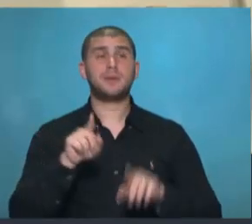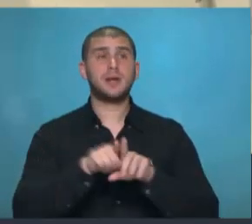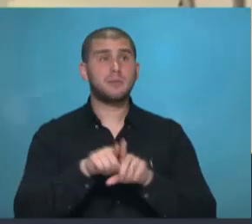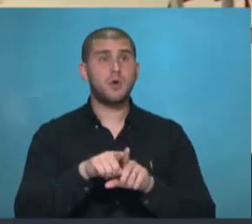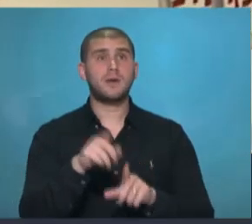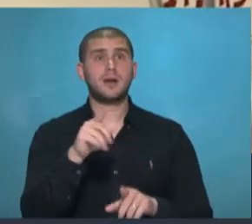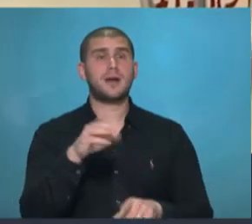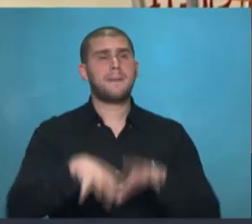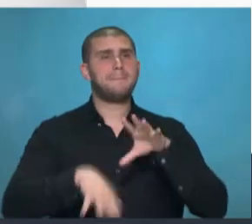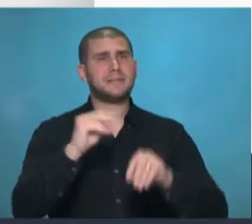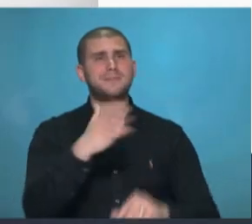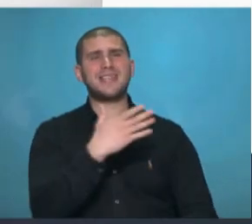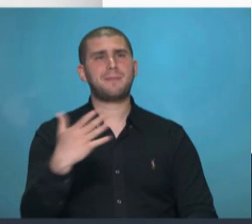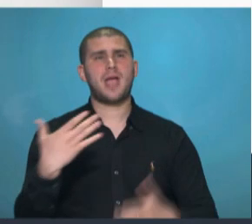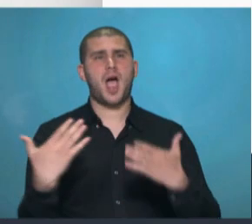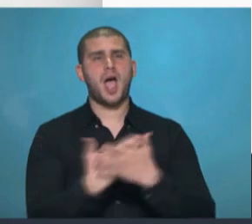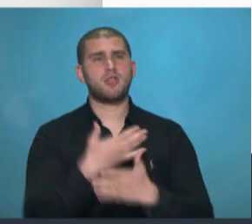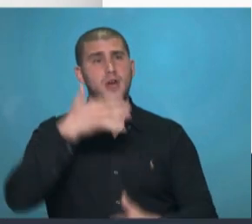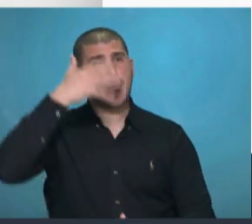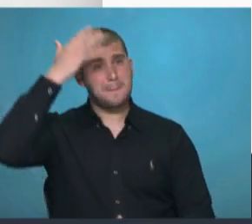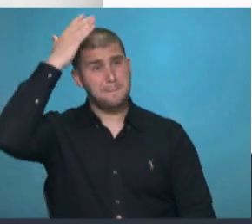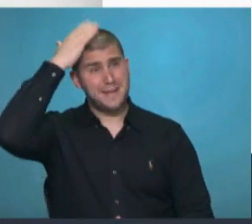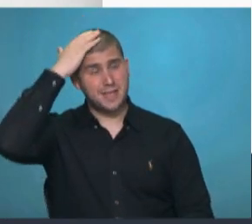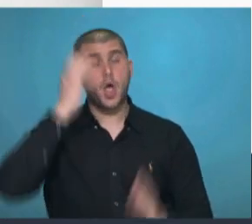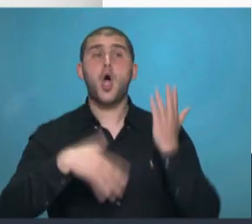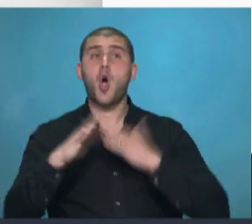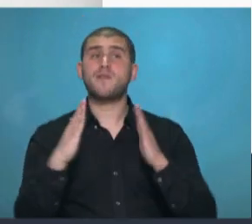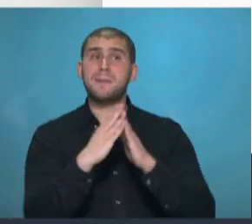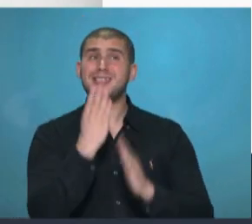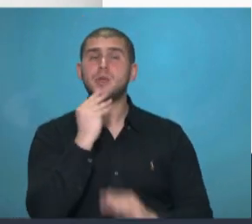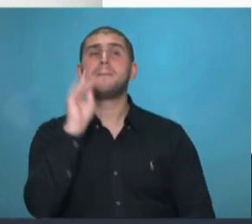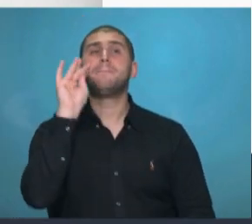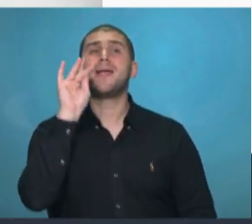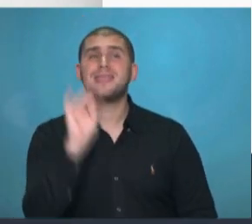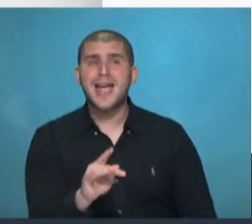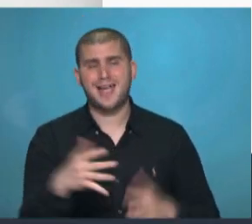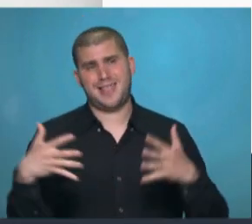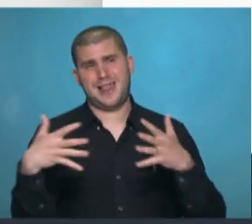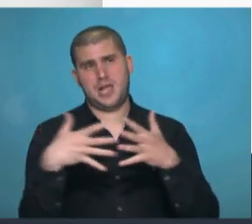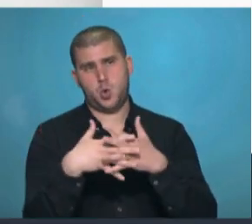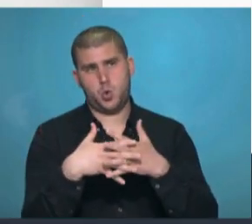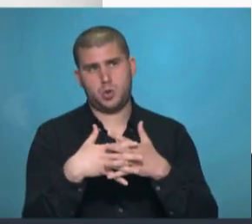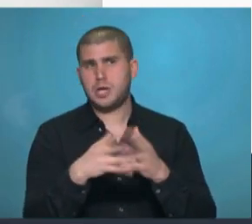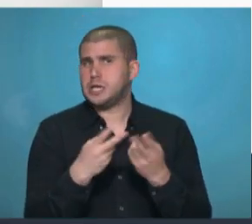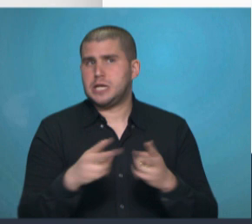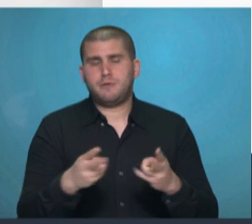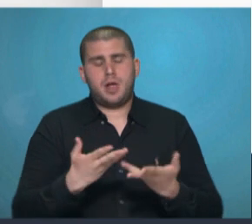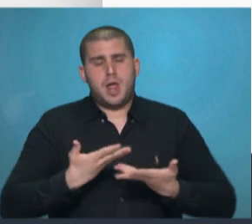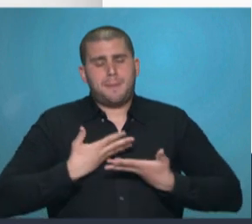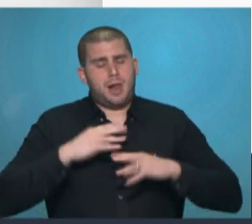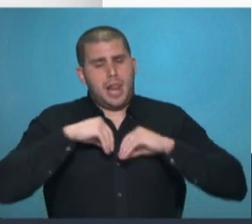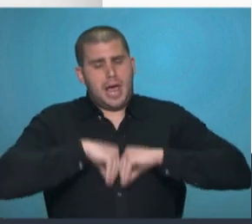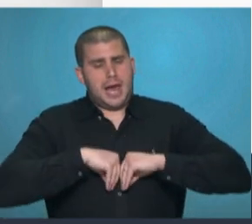הימין החדש של בנט. רוב הבית היהודי מתנגד לאיחוד כזה, לא מסוגל להכיל איחוד